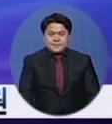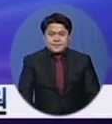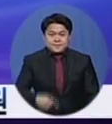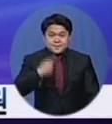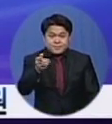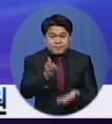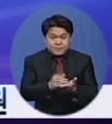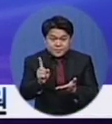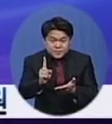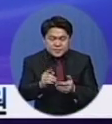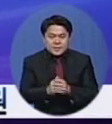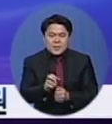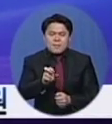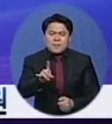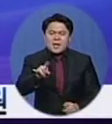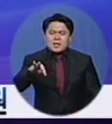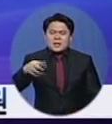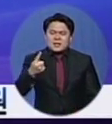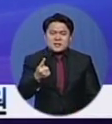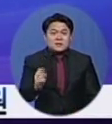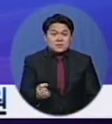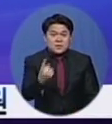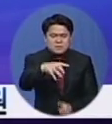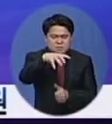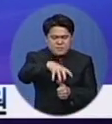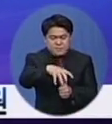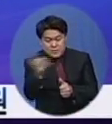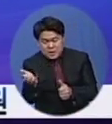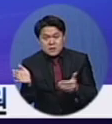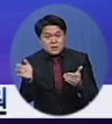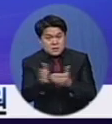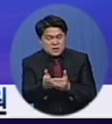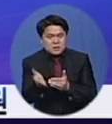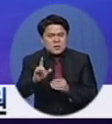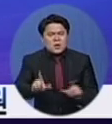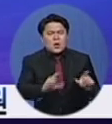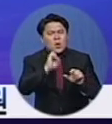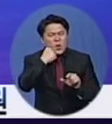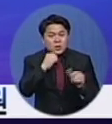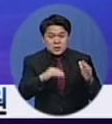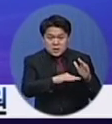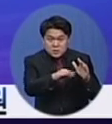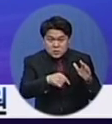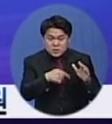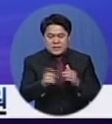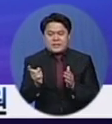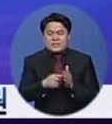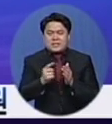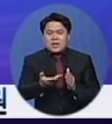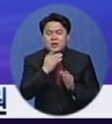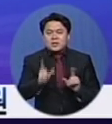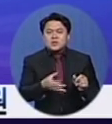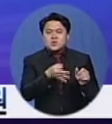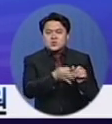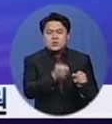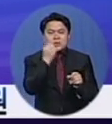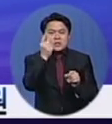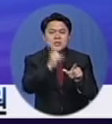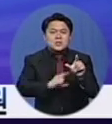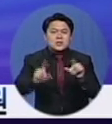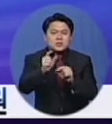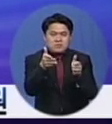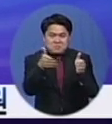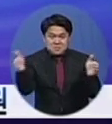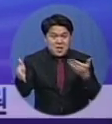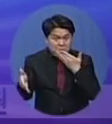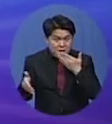다음 뉴스입니다. 메르스 격리 대상에서 해제됐어도 생활이 어려운 가구는 긴급 생계 지원이 한 달 연장될